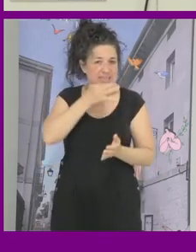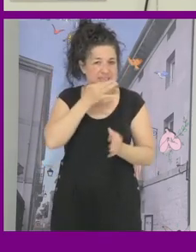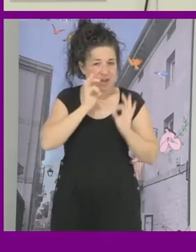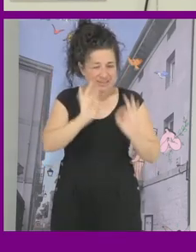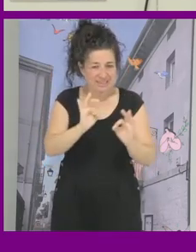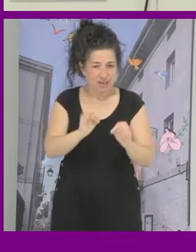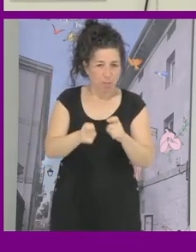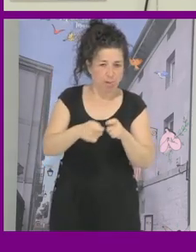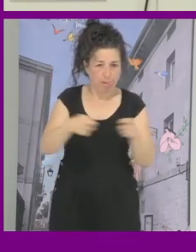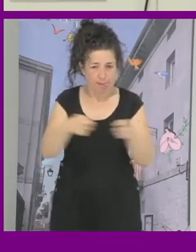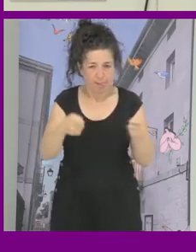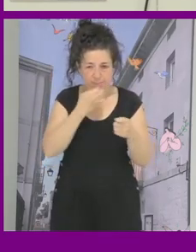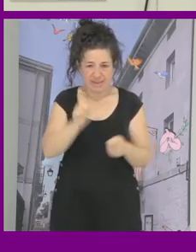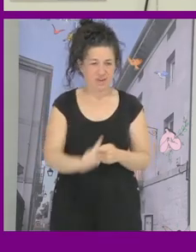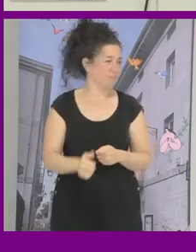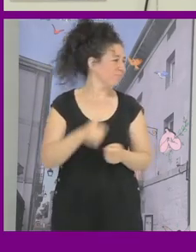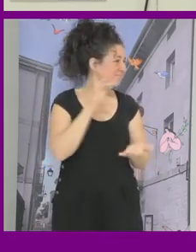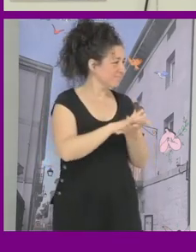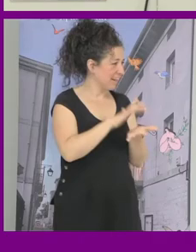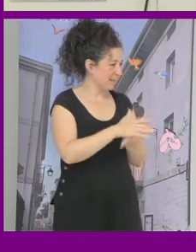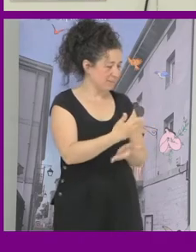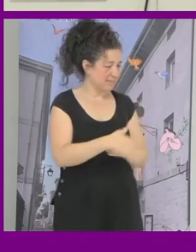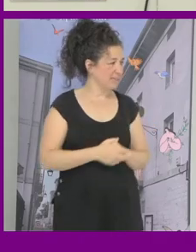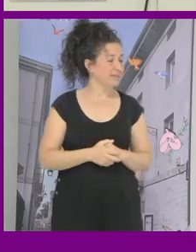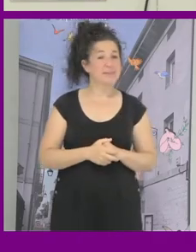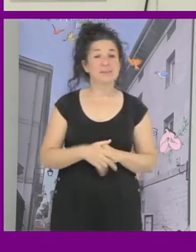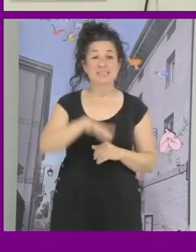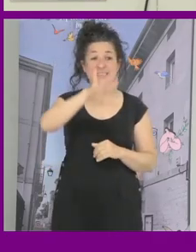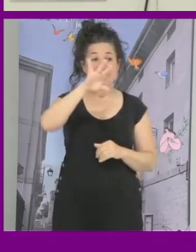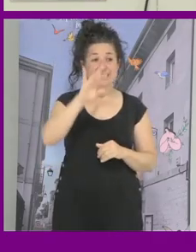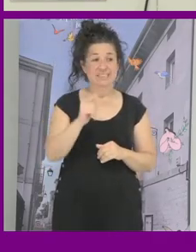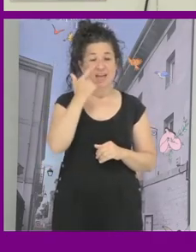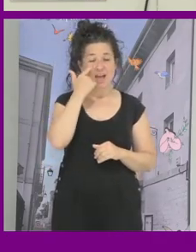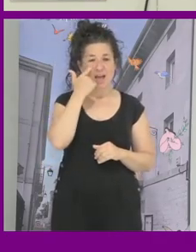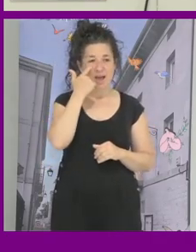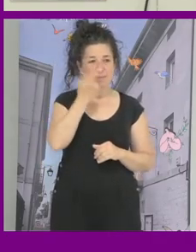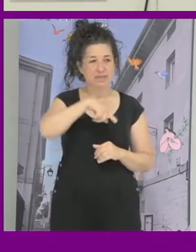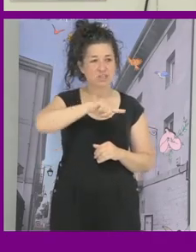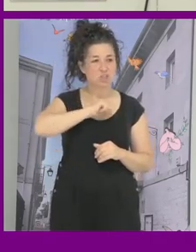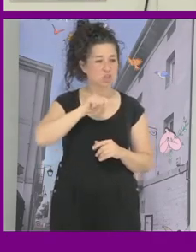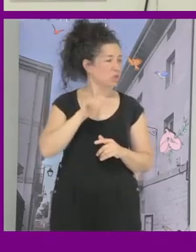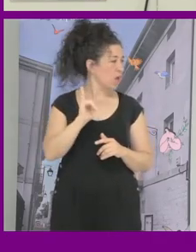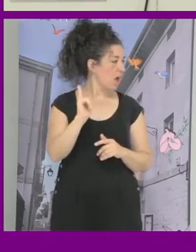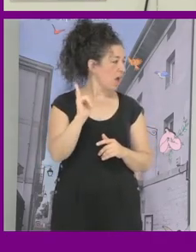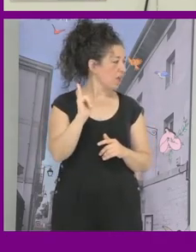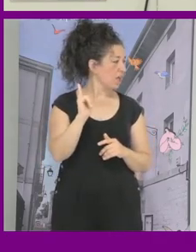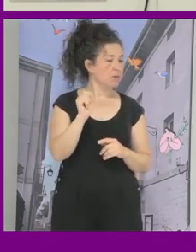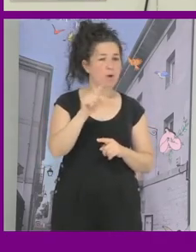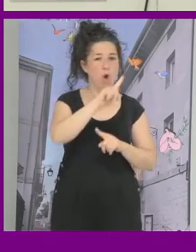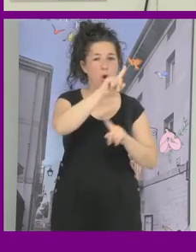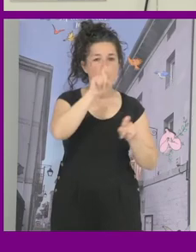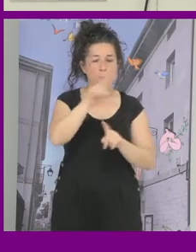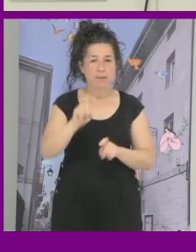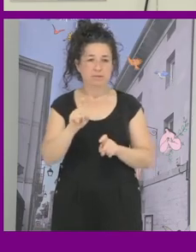neurtu. Lasai, lasai. Bai, bueno, planteatuta genituen iguale galdera